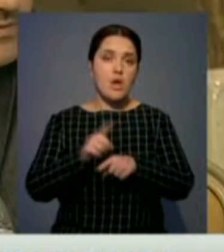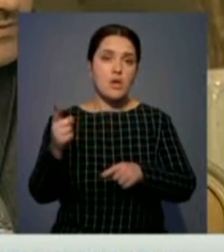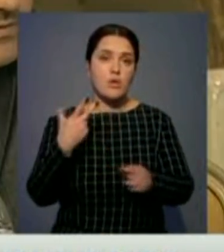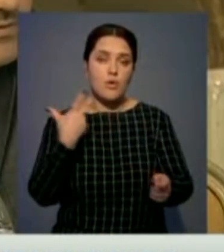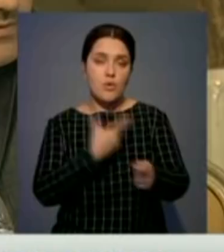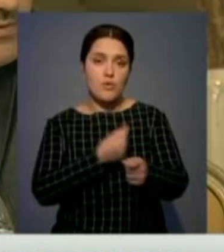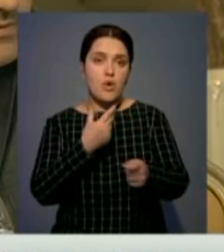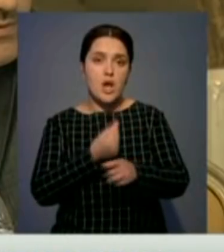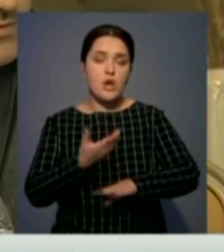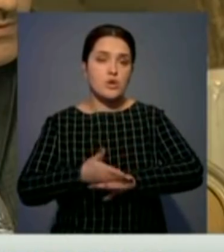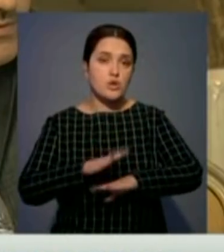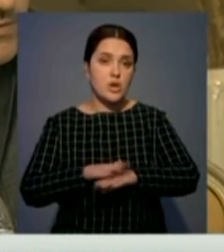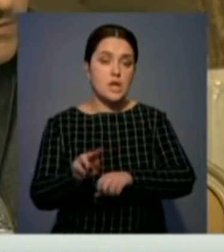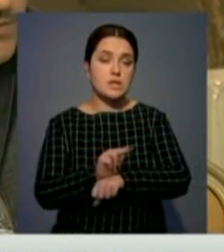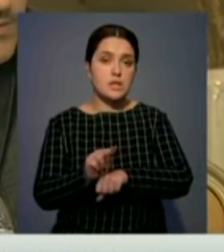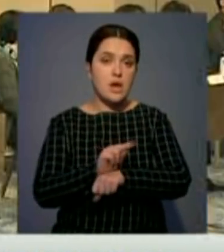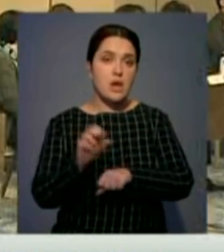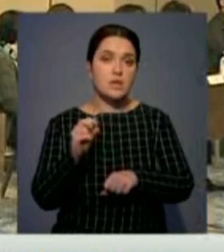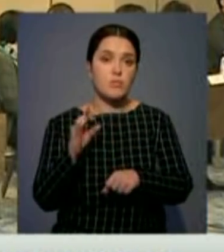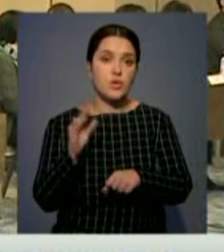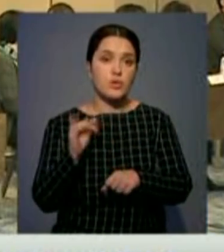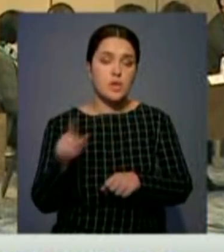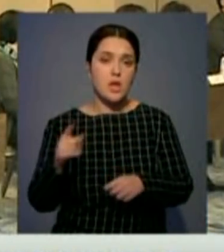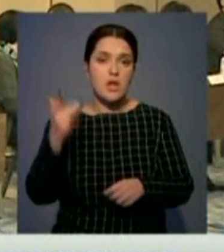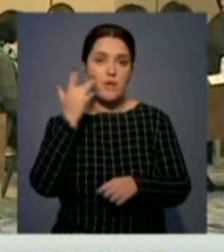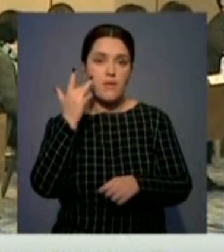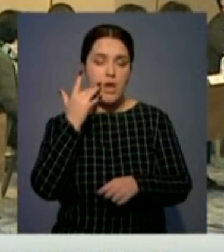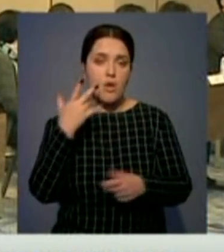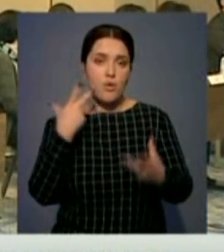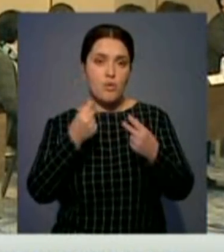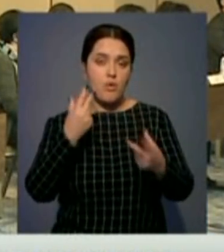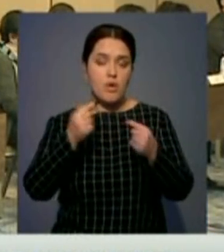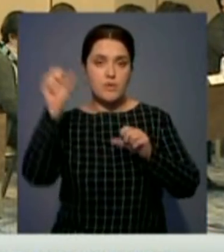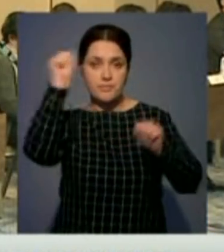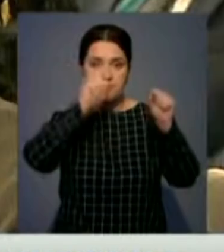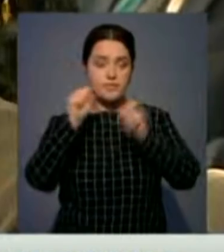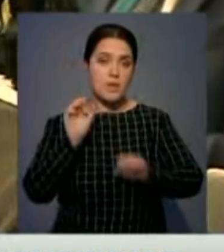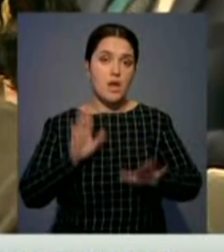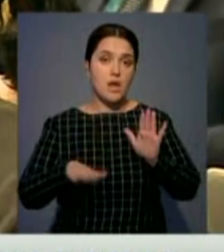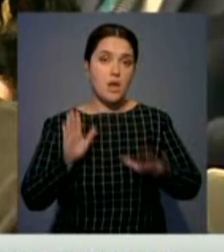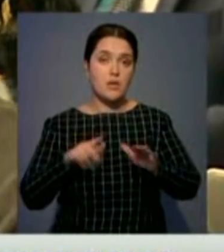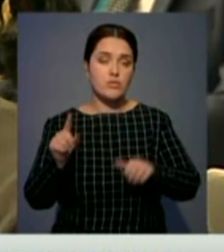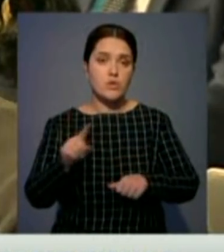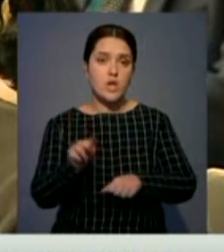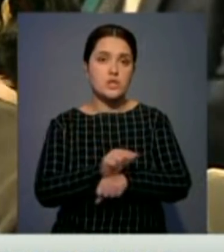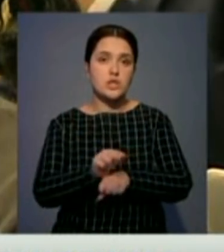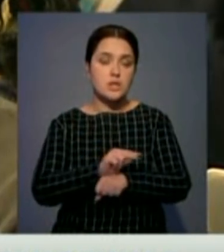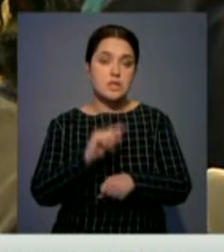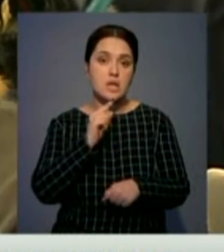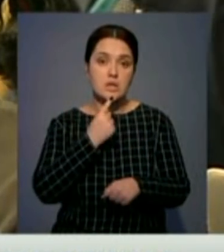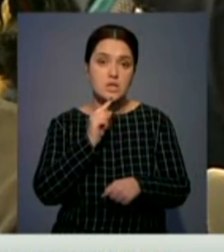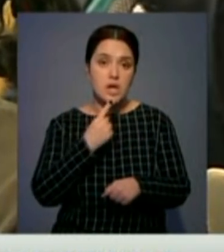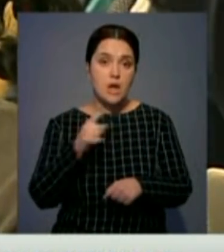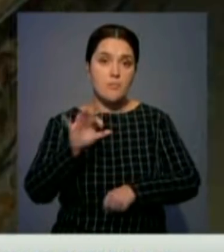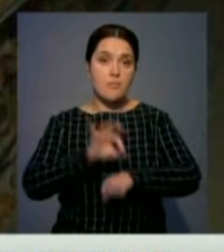антибиотикам очень высока. Это связано с их бесконтрольным использованием. В итоге лечить животное становится сложнее, при этом